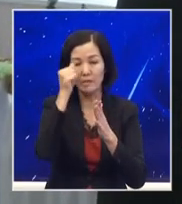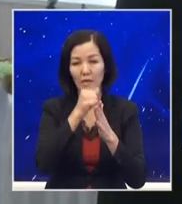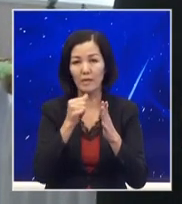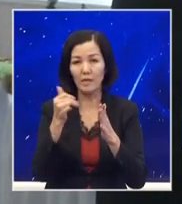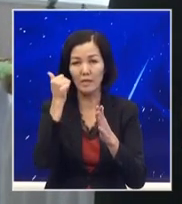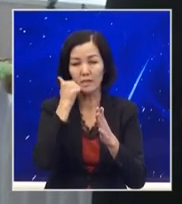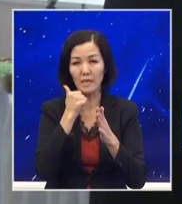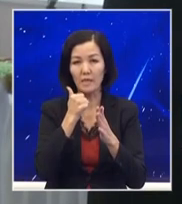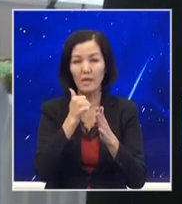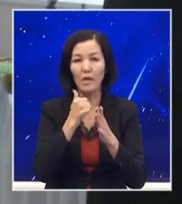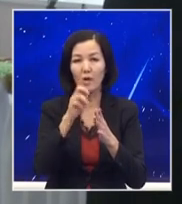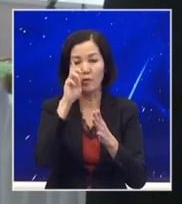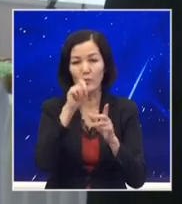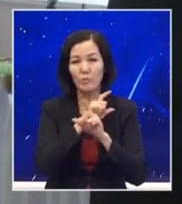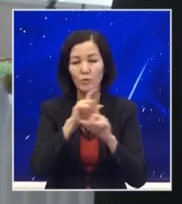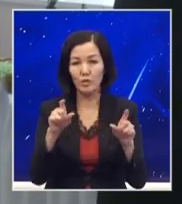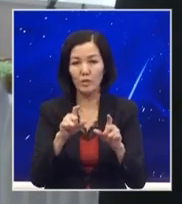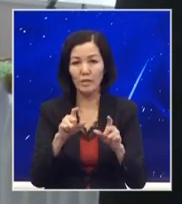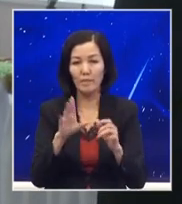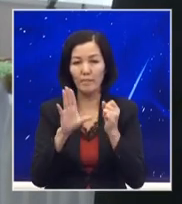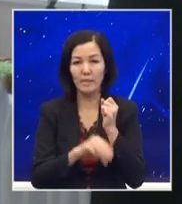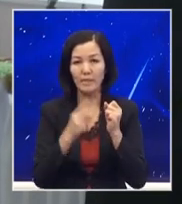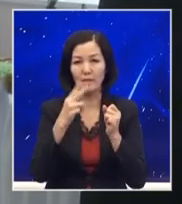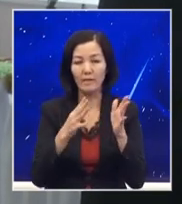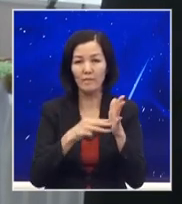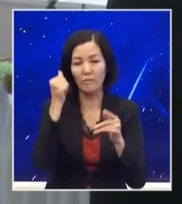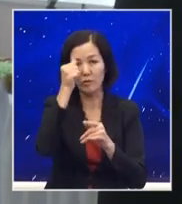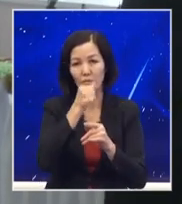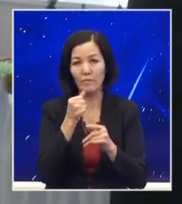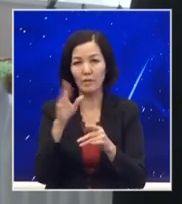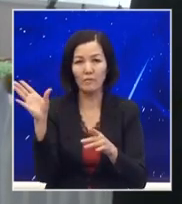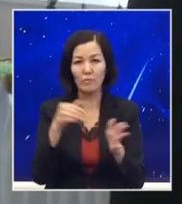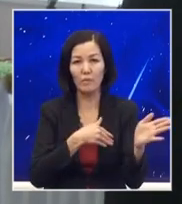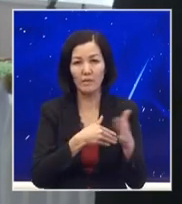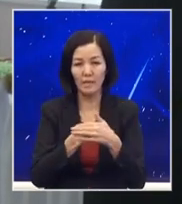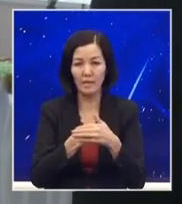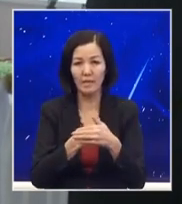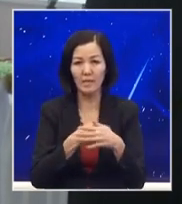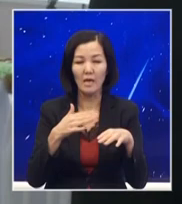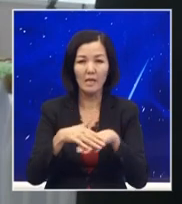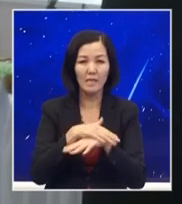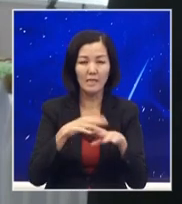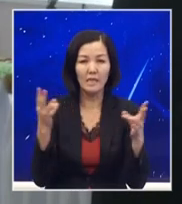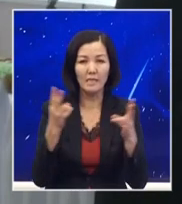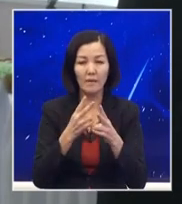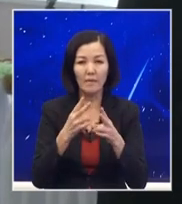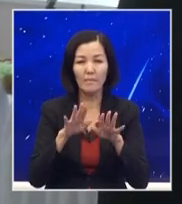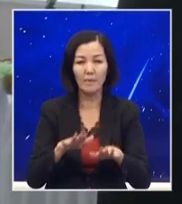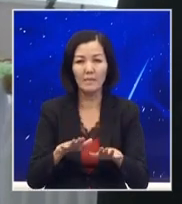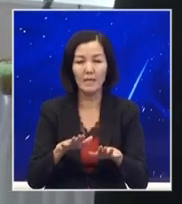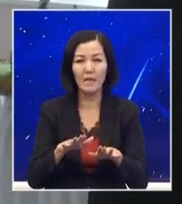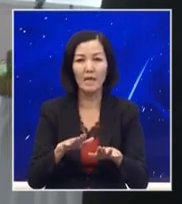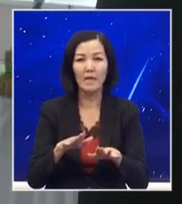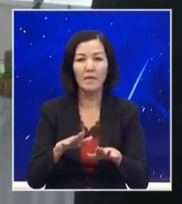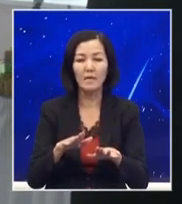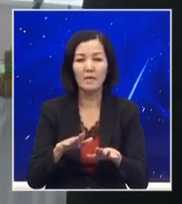одним из передовых государственных учреждений. Последние 28 лет здесь все было заброшено. Населению было необходимо место для досуга. Хочу